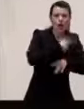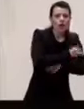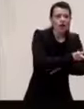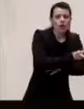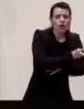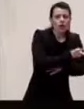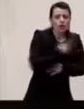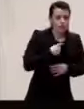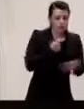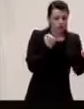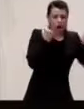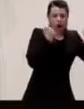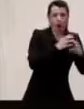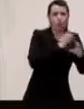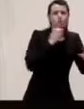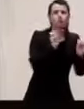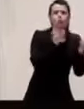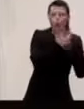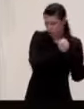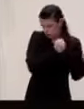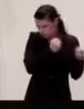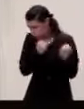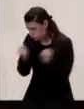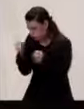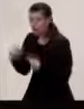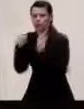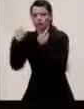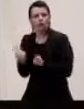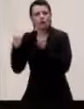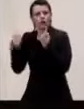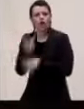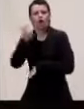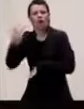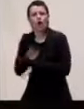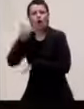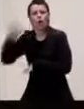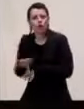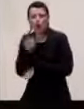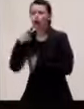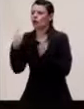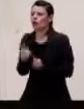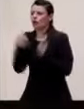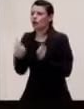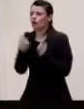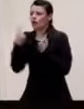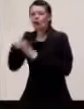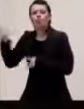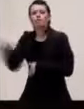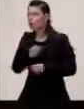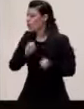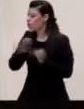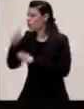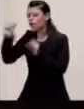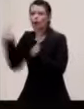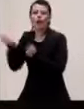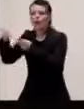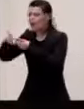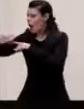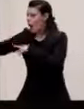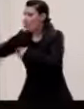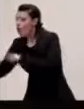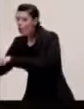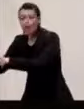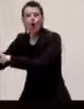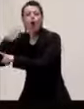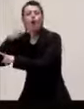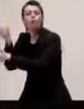poi aspettare 3-4 ore davanti all'autoambulanza e poi buttato in un angolo, in un pronto soccorso dove ce n'erano altri 150 peggio di